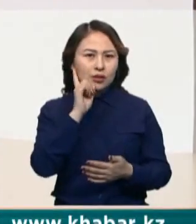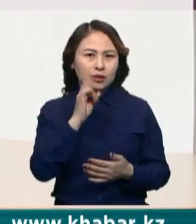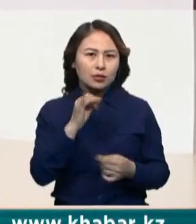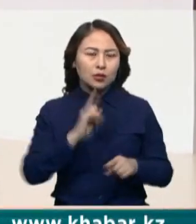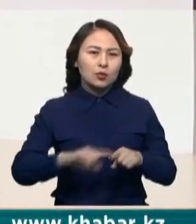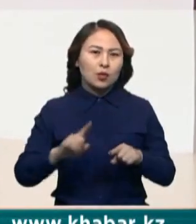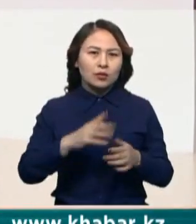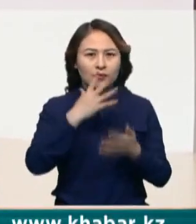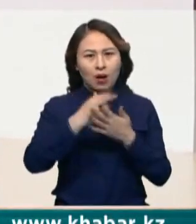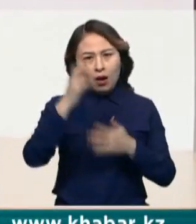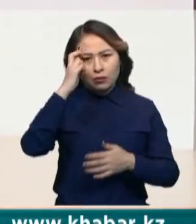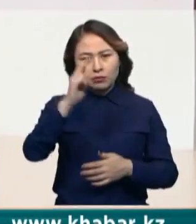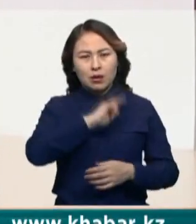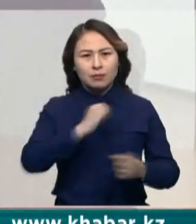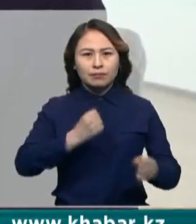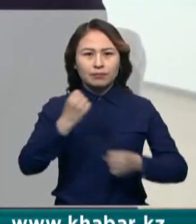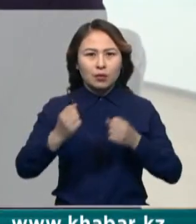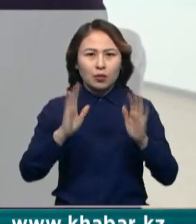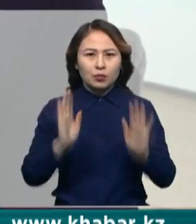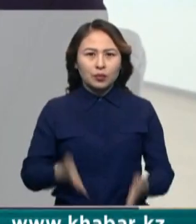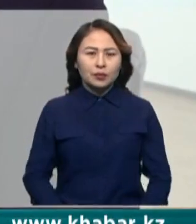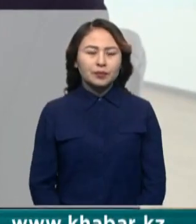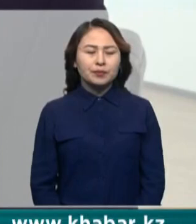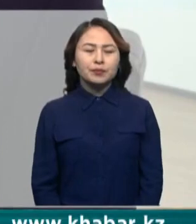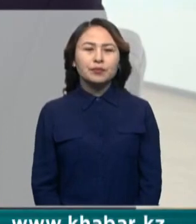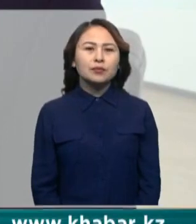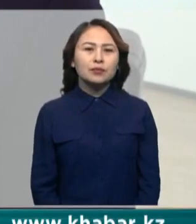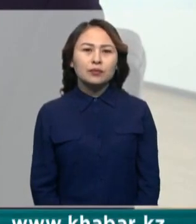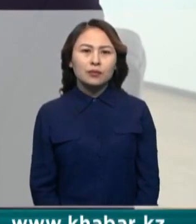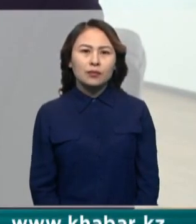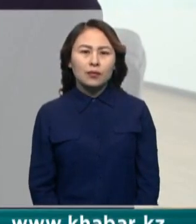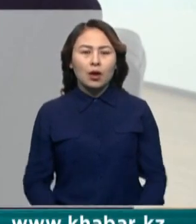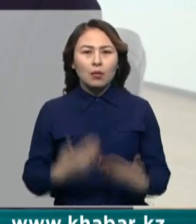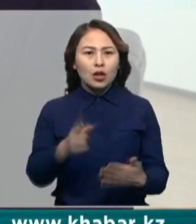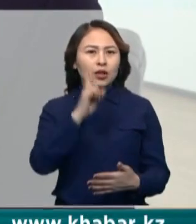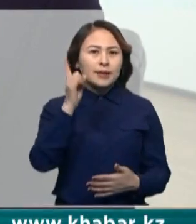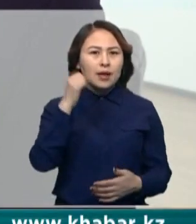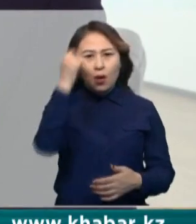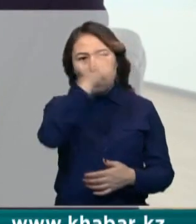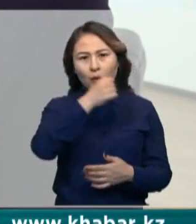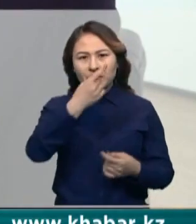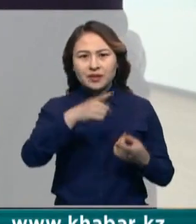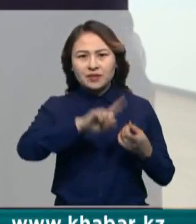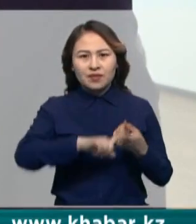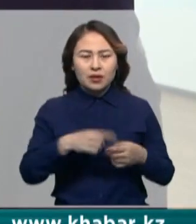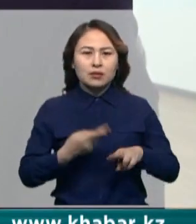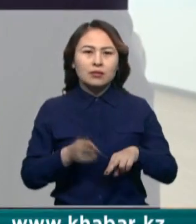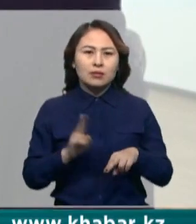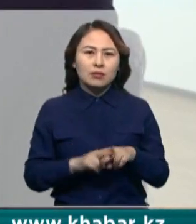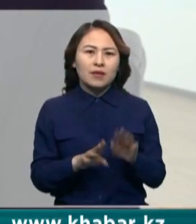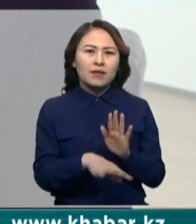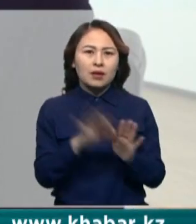Енді еліміздің әлеуетін арттыруға атсалыспақ. Бұл жастар жылы аясындағы ұйымдастырылған өте керемет жобаларының